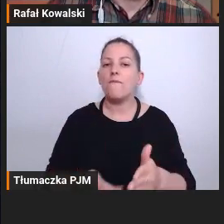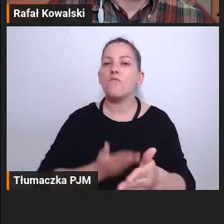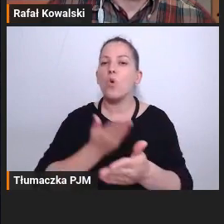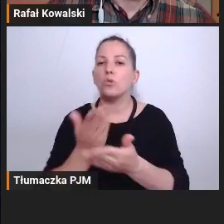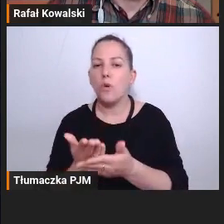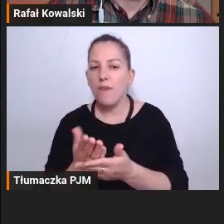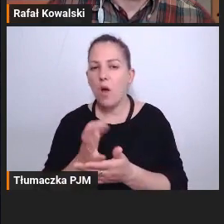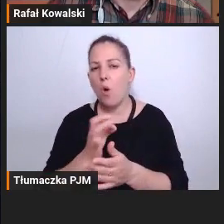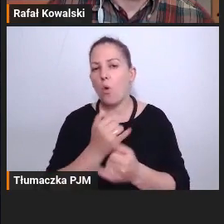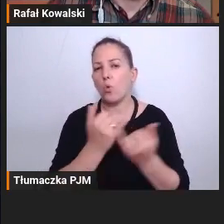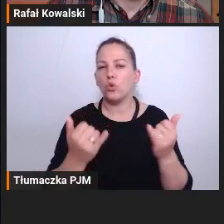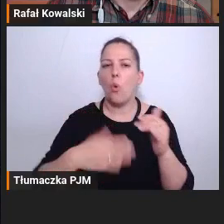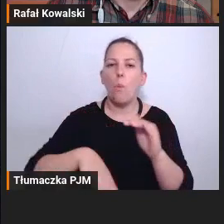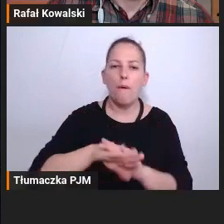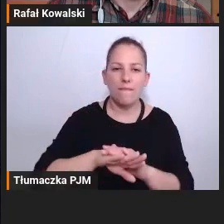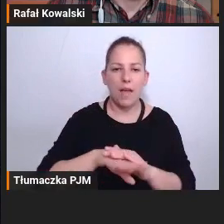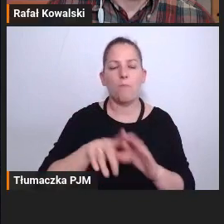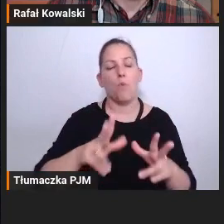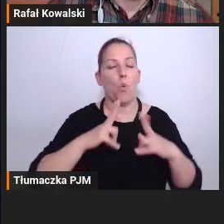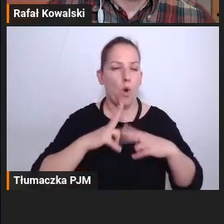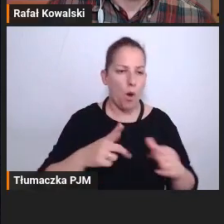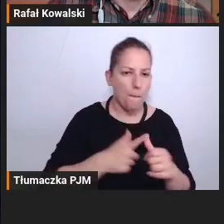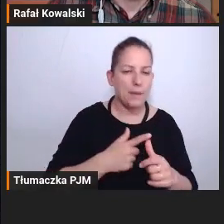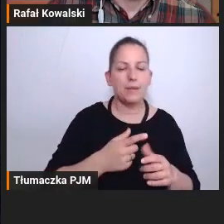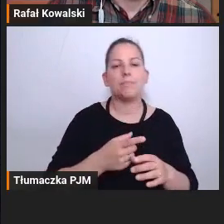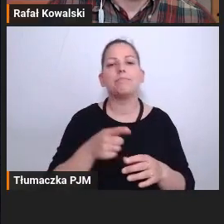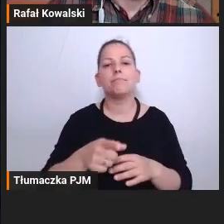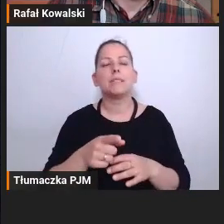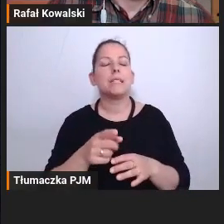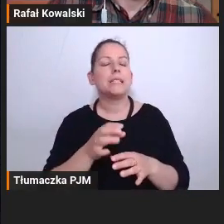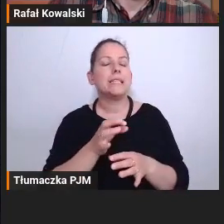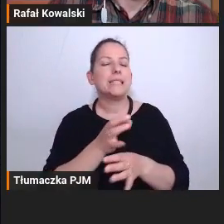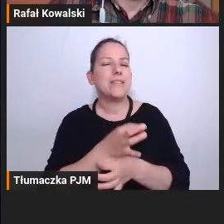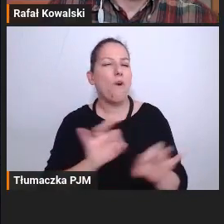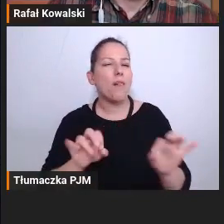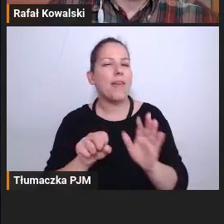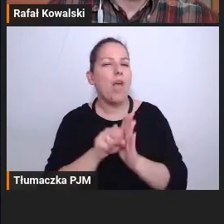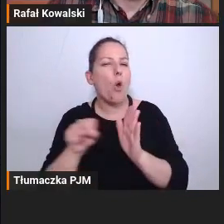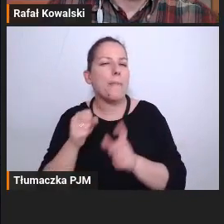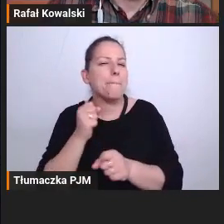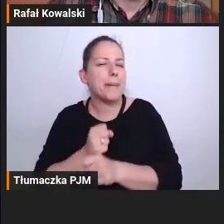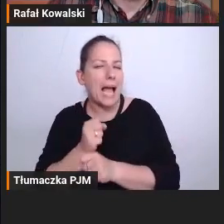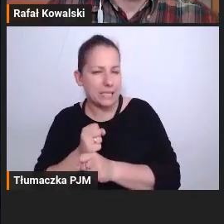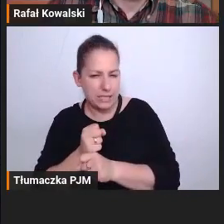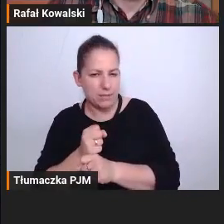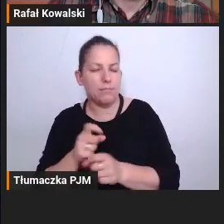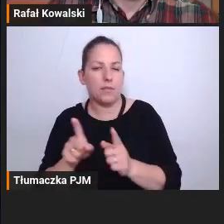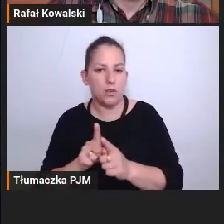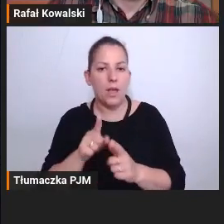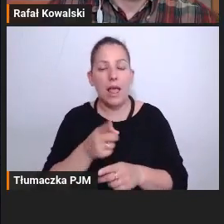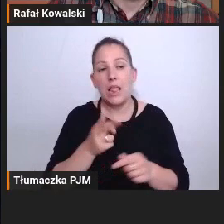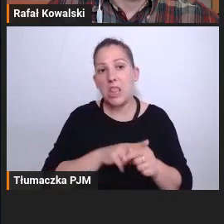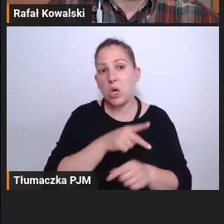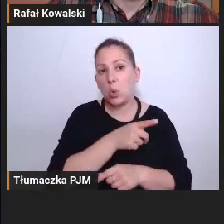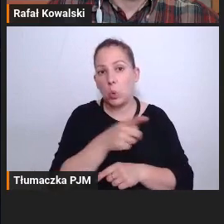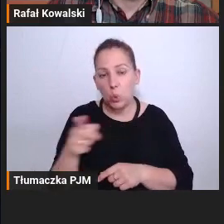o różne uprawnienia, w tym właśnie urlopy czy zwolnienia od pracy. No i być może też niektórzy